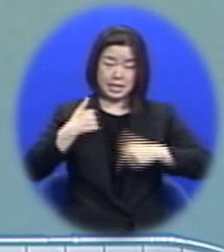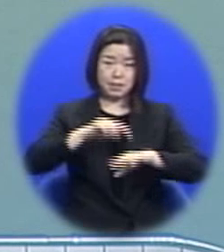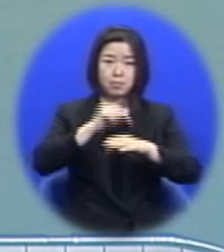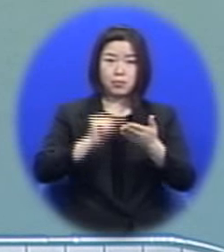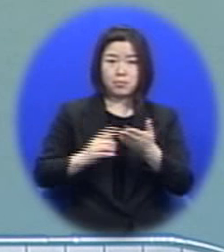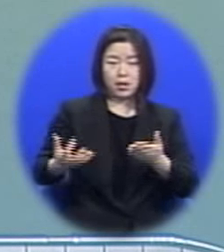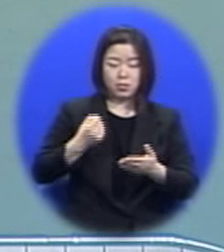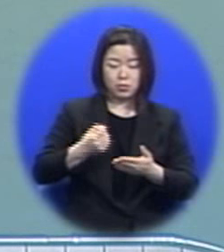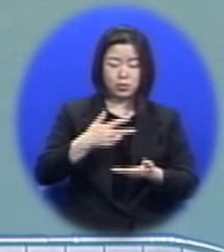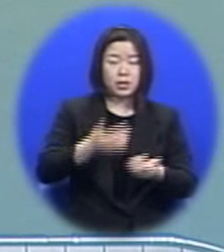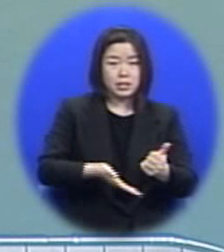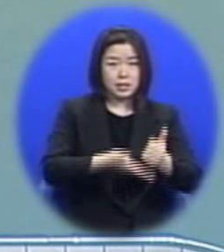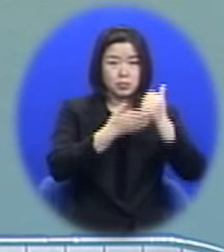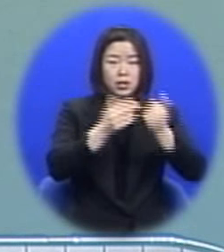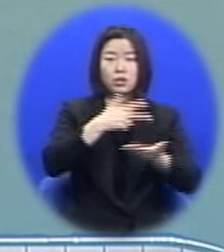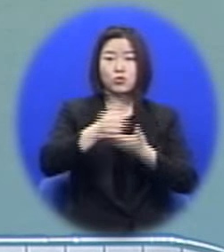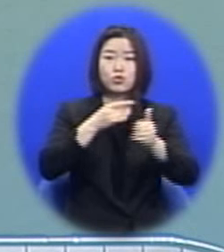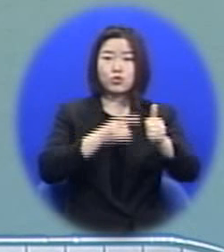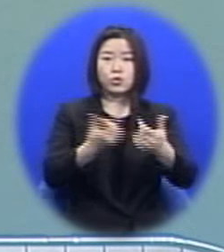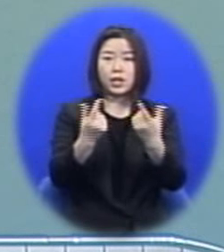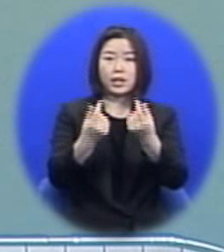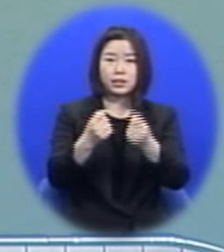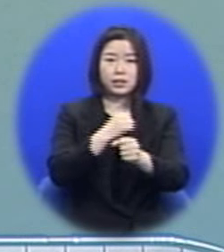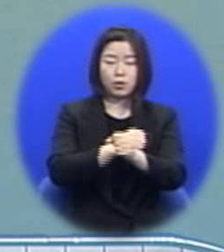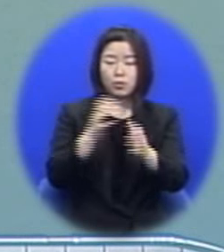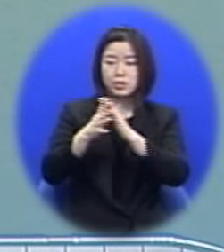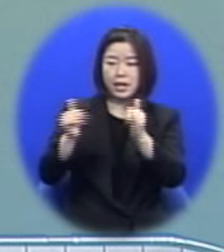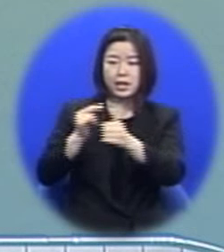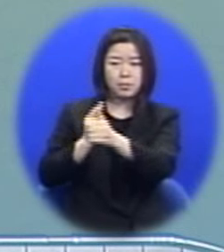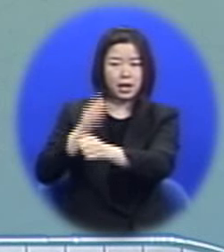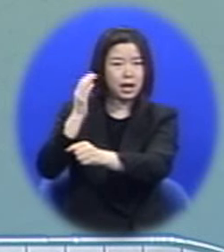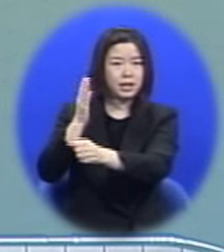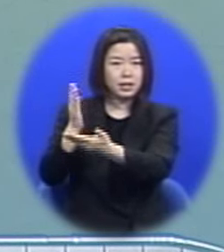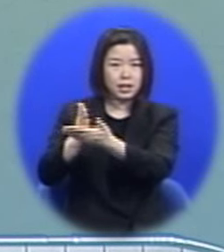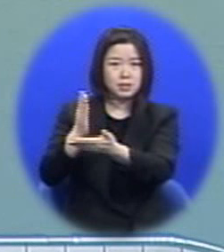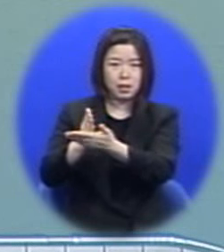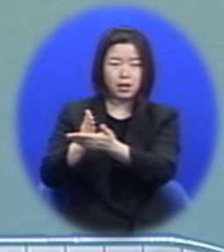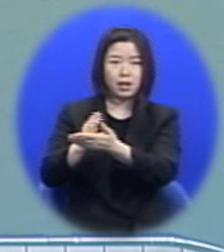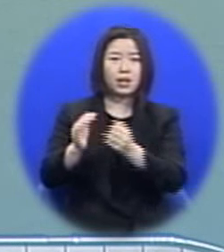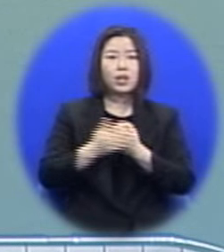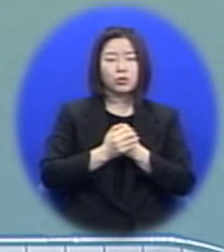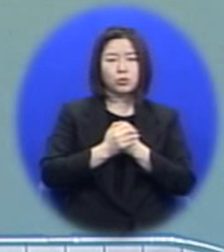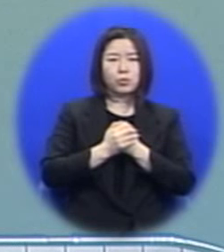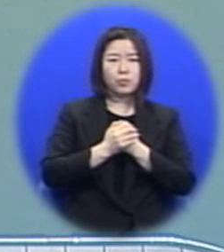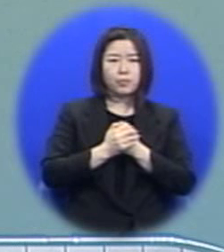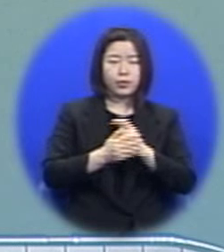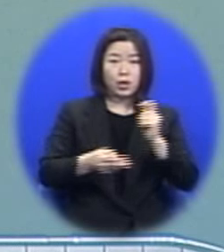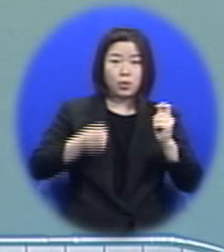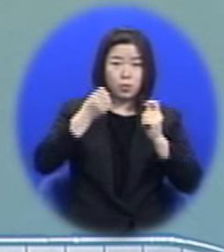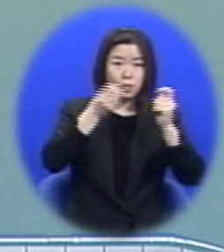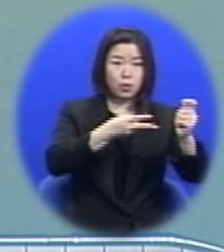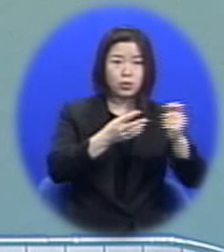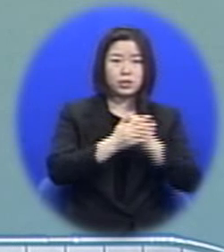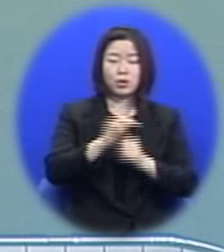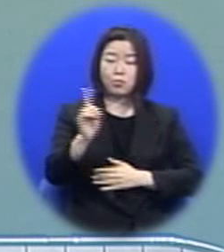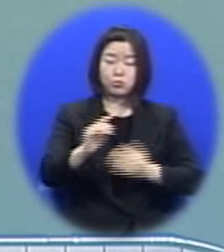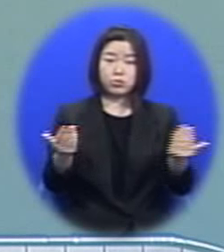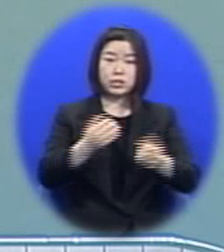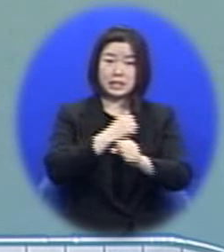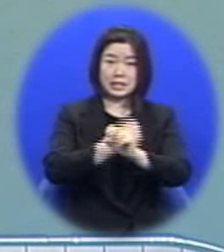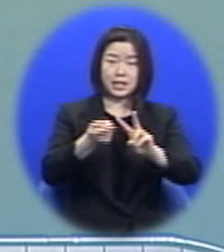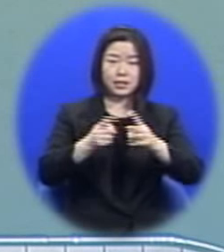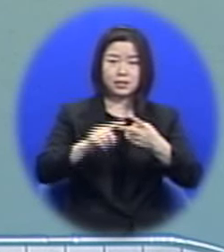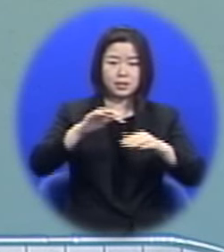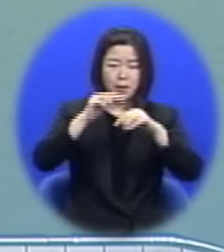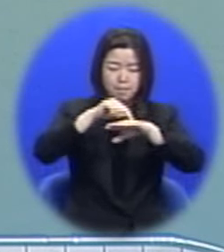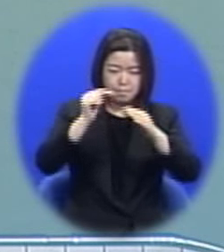죽게 하듯 하고 사람들에게 하지 말라. 골로새서 3장 23절 무슨 일을 하든지 마음을 다하여